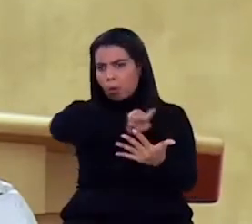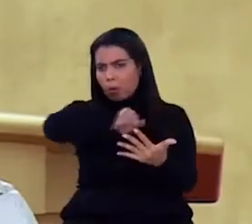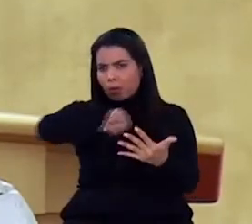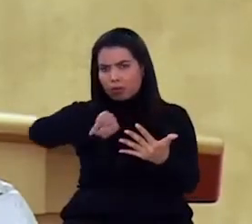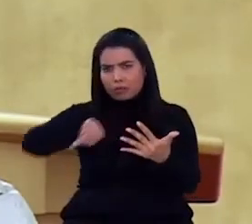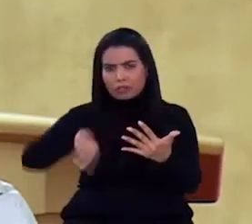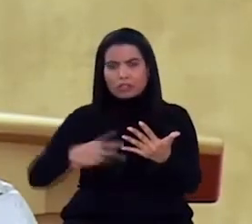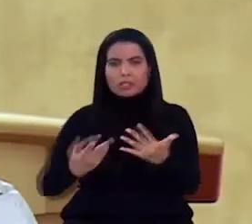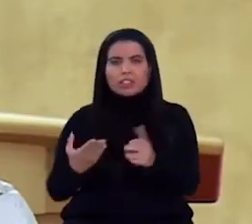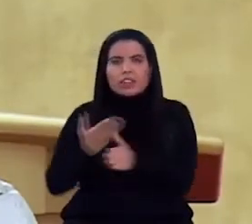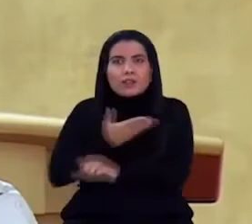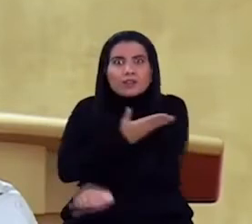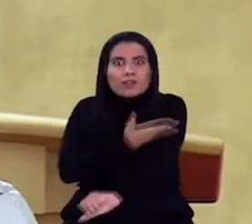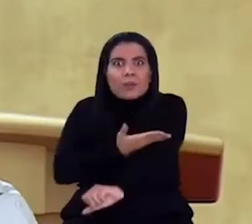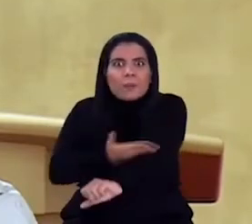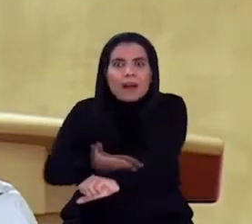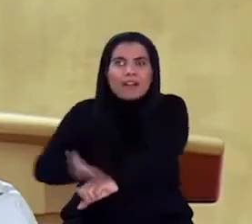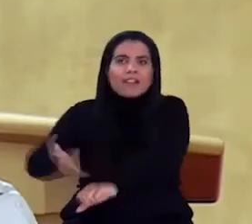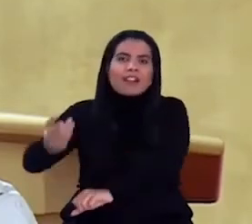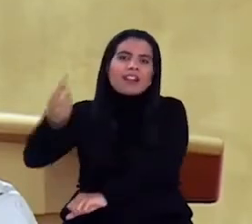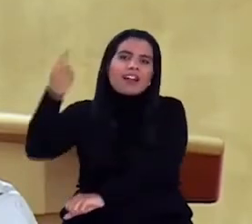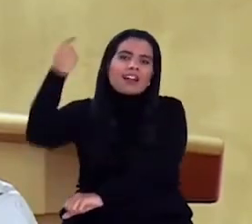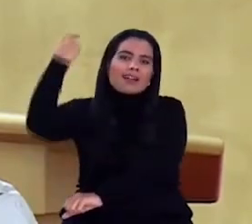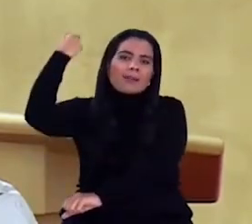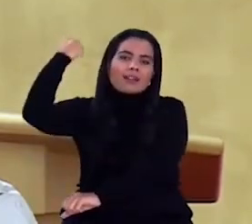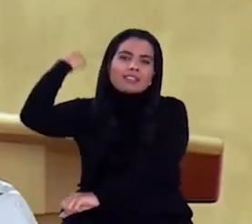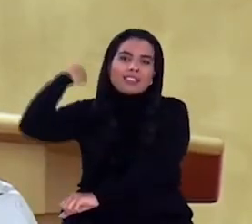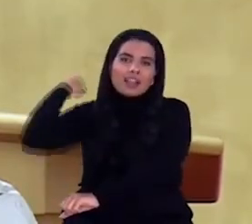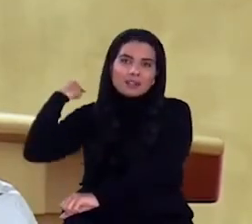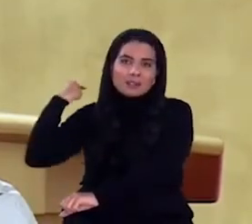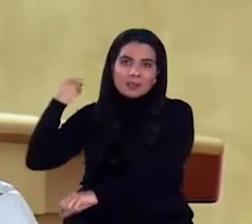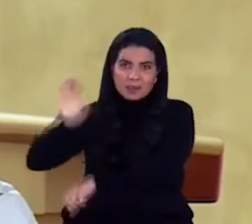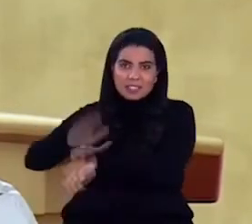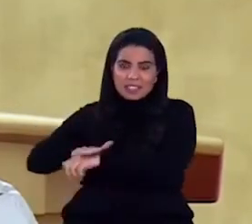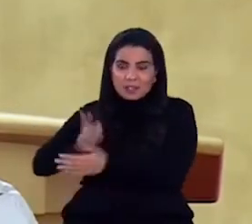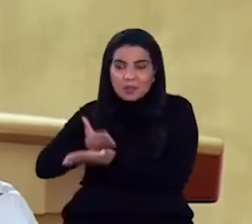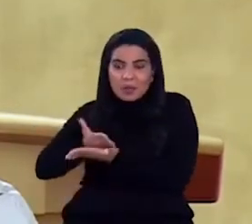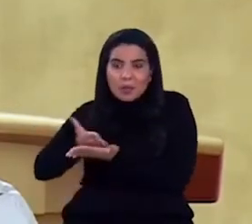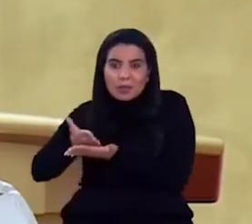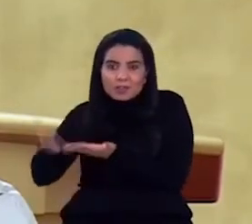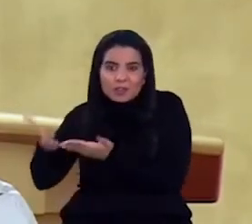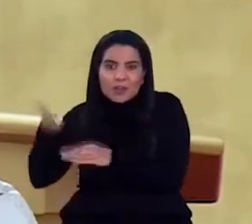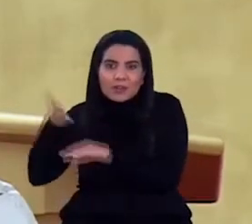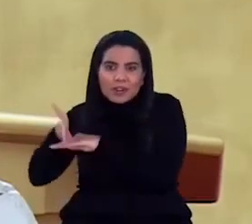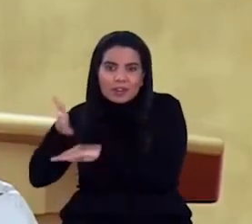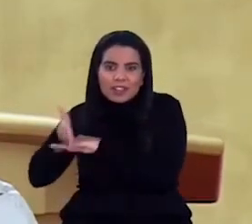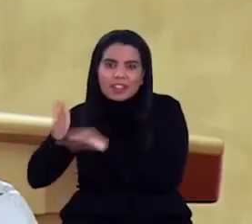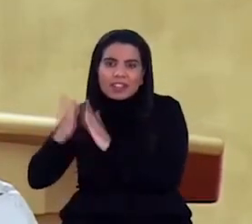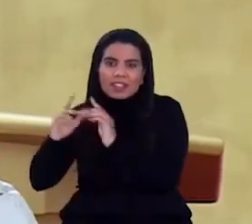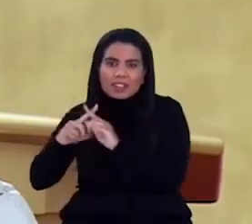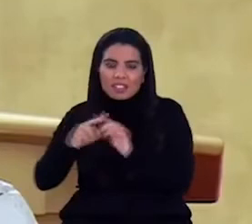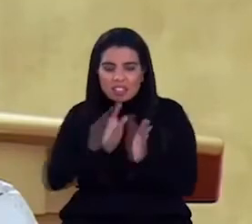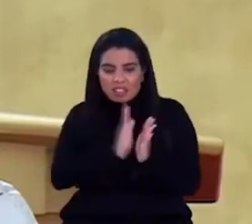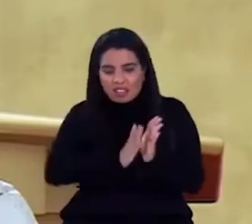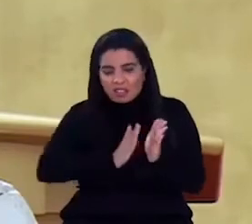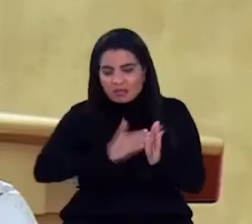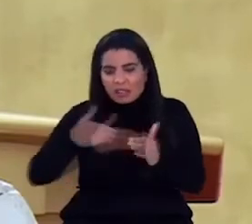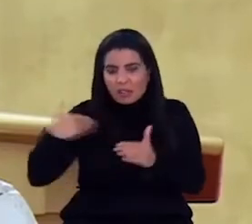premiers amours aux premières années de la fois que vous avez perdu au long du temps